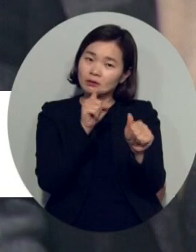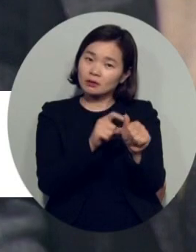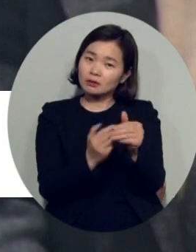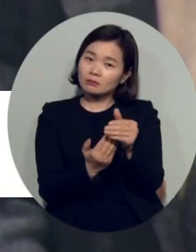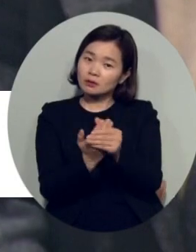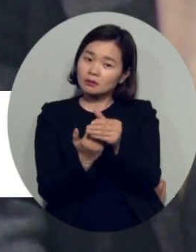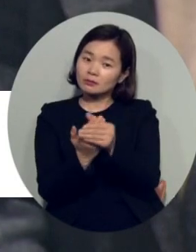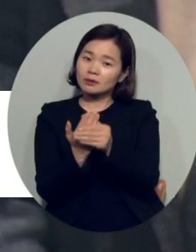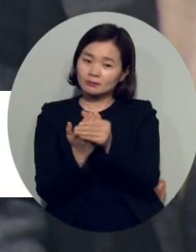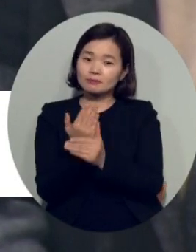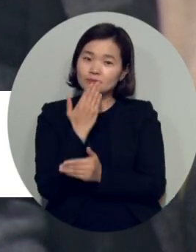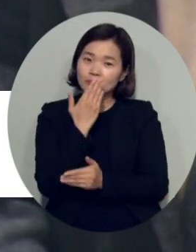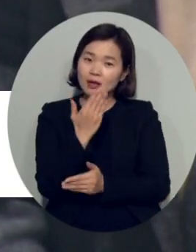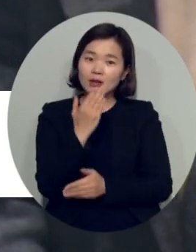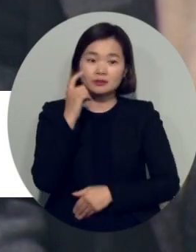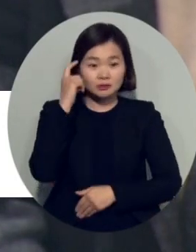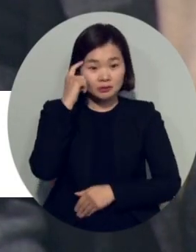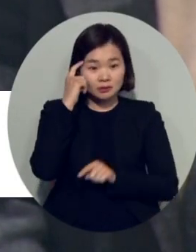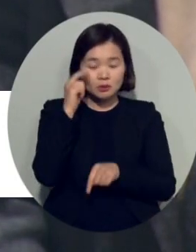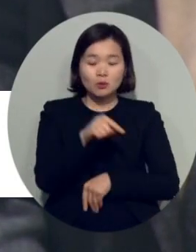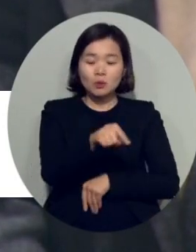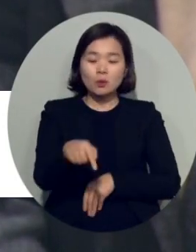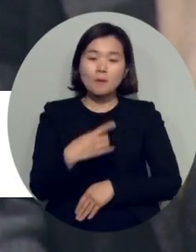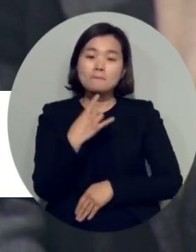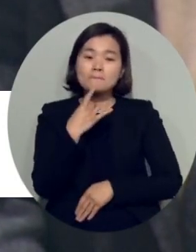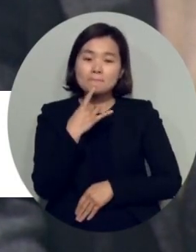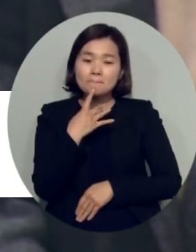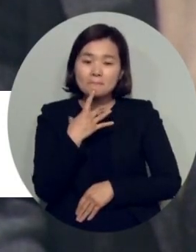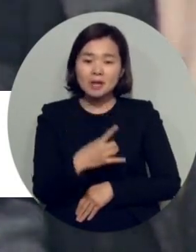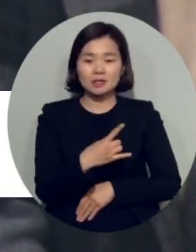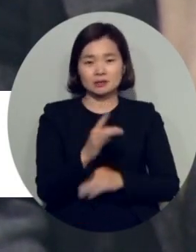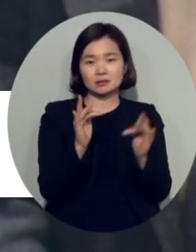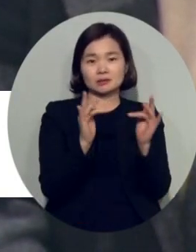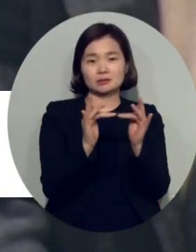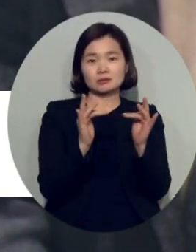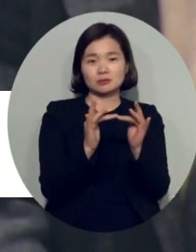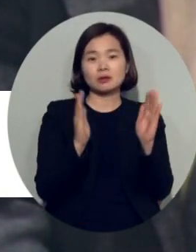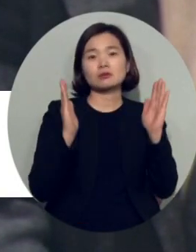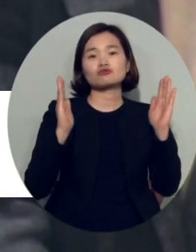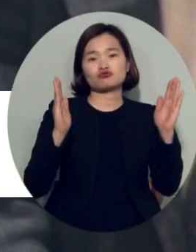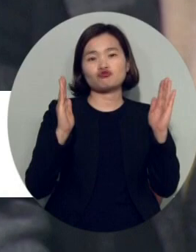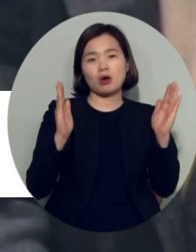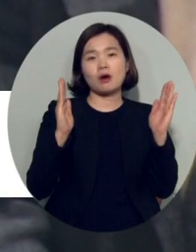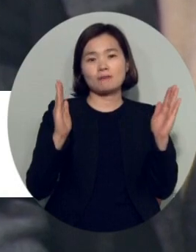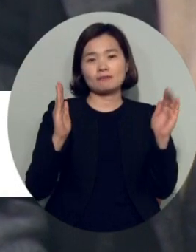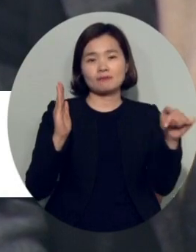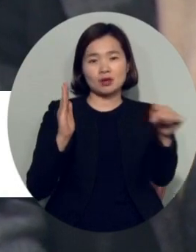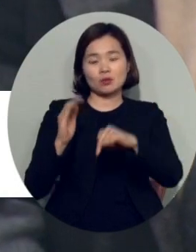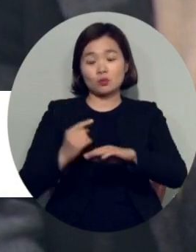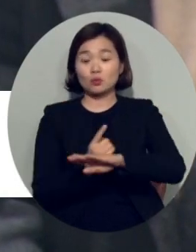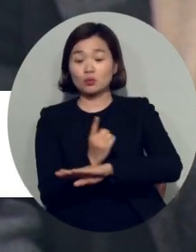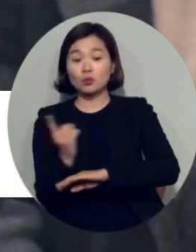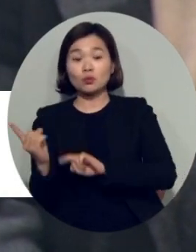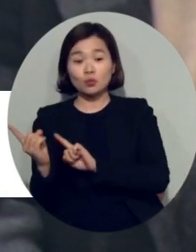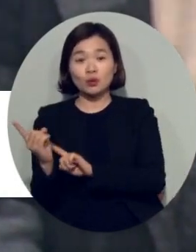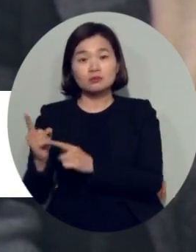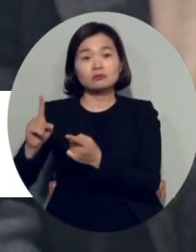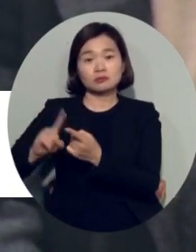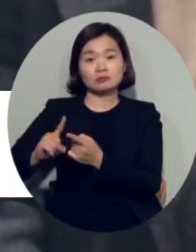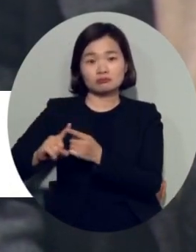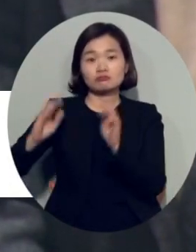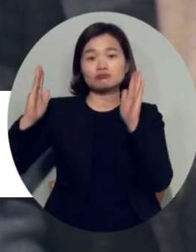수는 있을 거라고 보여지면 거기에 따라서 핀셋 집어서 원격 수업으로 전환하지